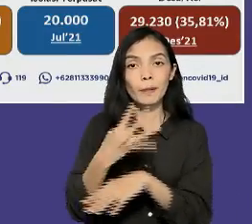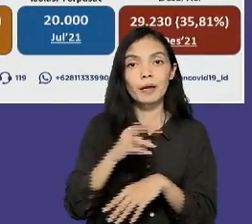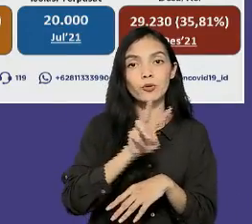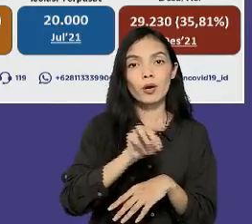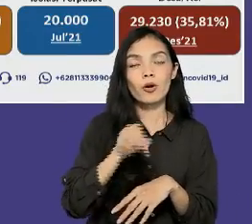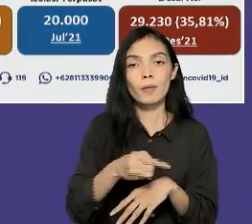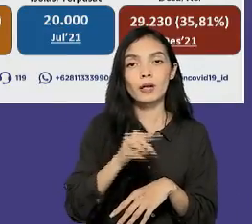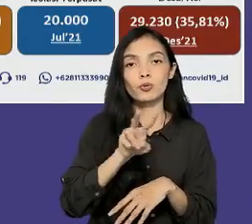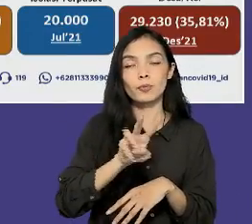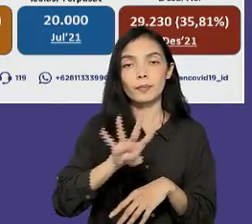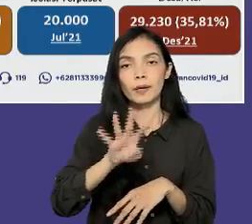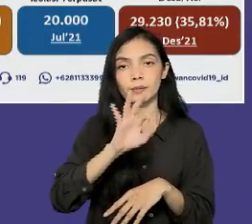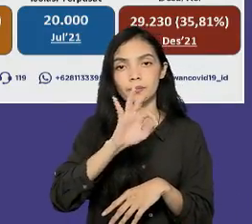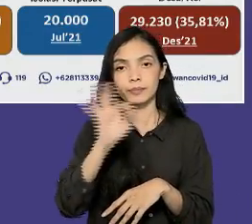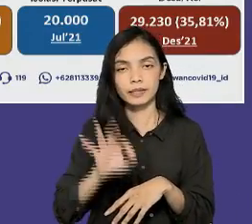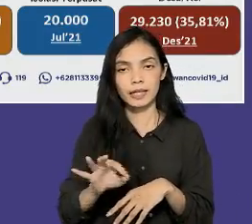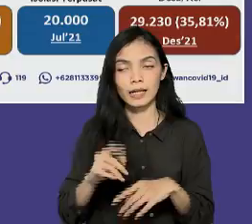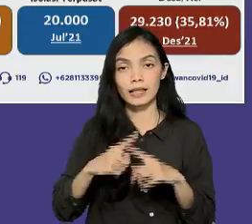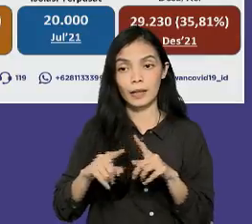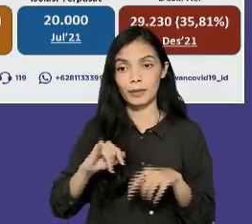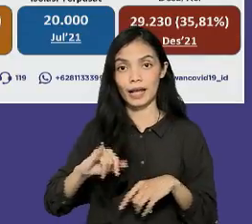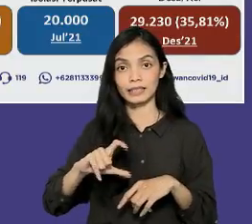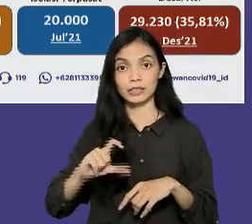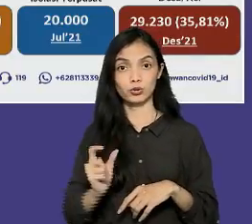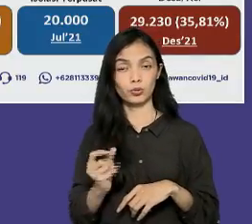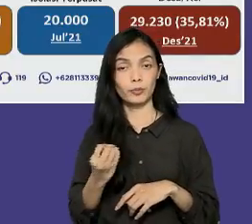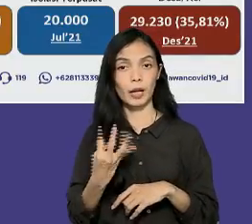2,24% dan BOR ICU